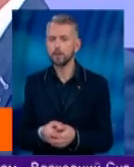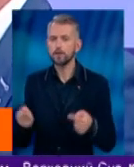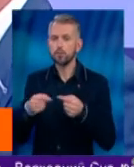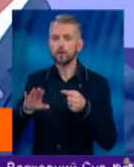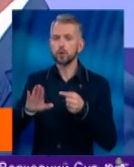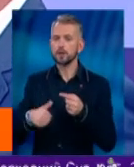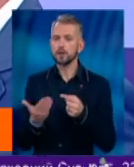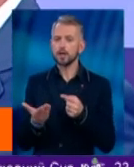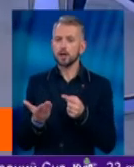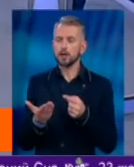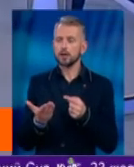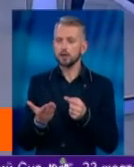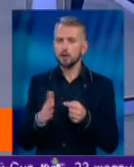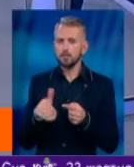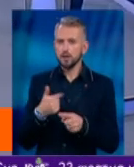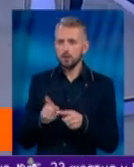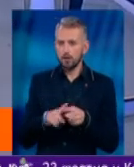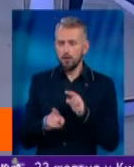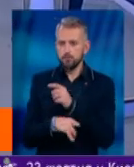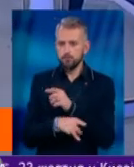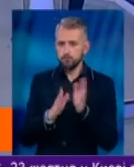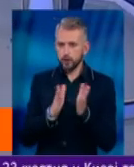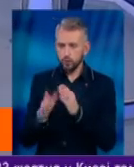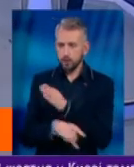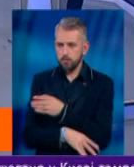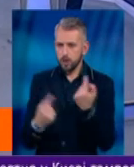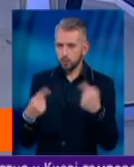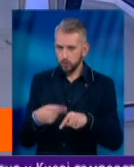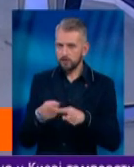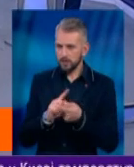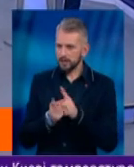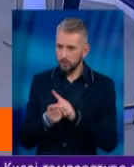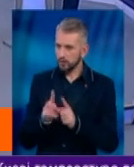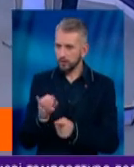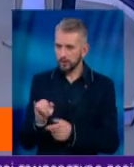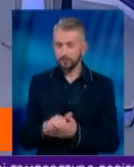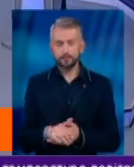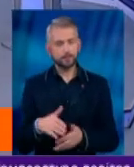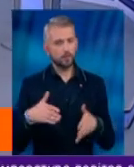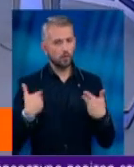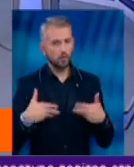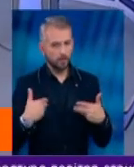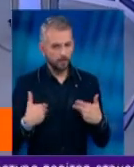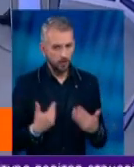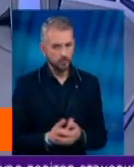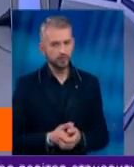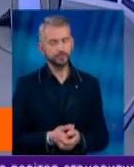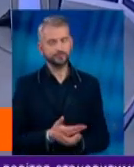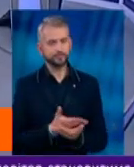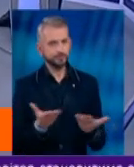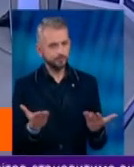після ось цієї процедури банкрутства це змінюється? Добрый вечер, телестудия,